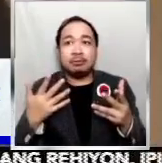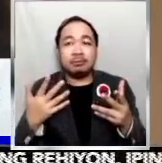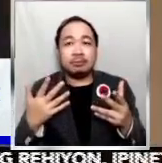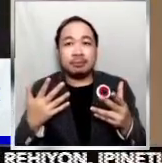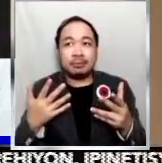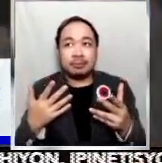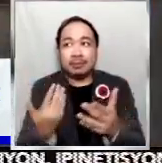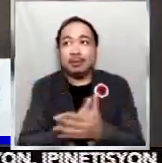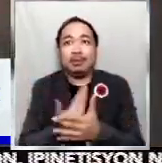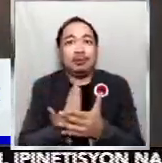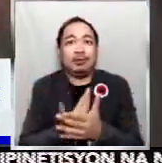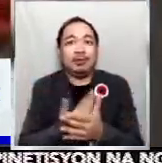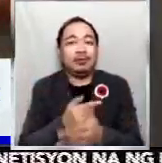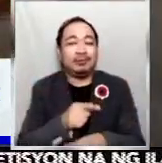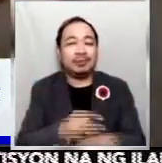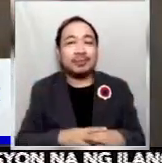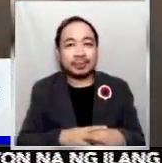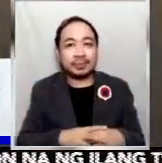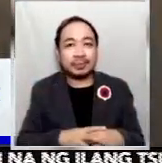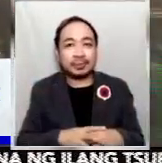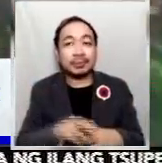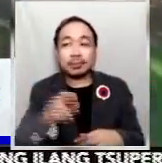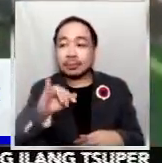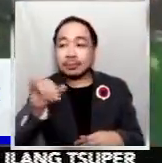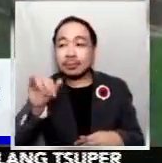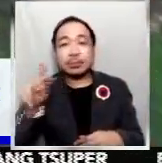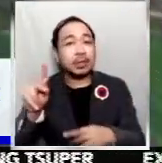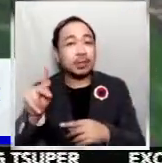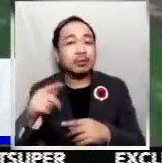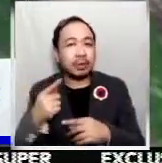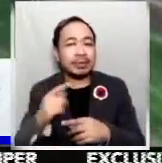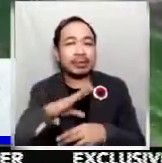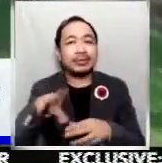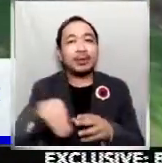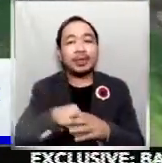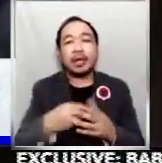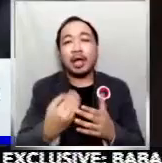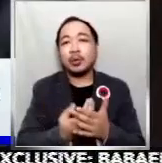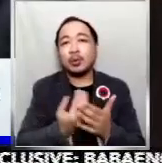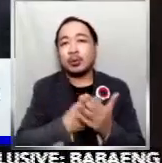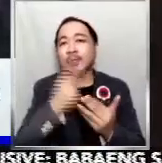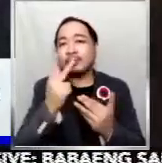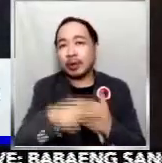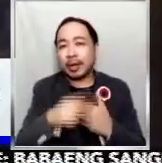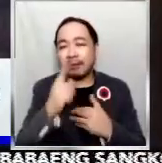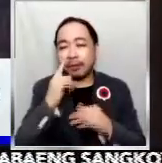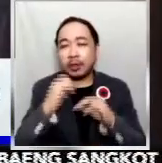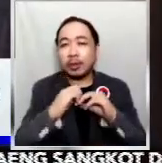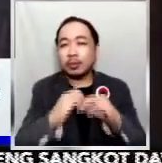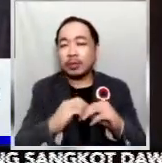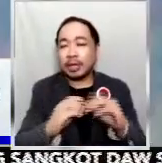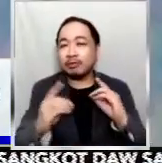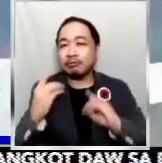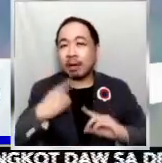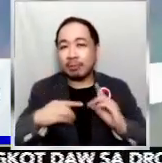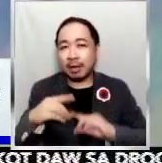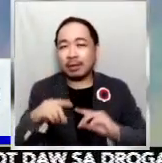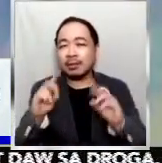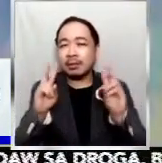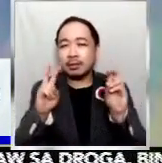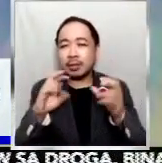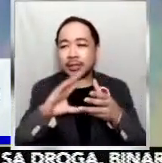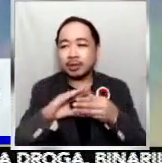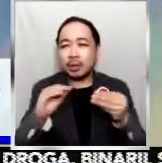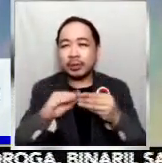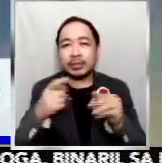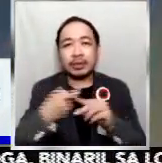na. Isa si Jack sa mga lead ng panibagong installment ng Kapuso mini-drama series na Stories from the Heart, ang